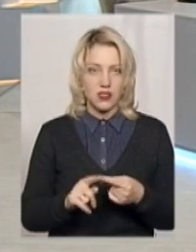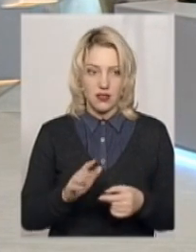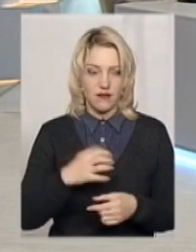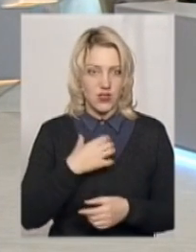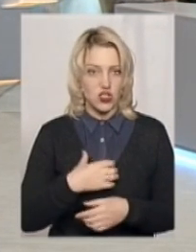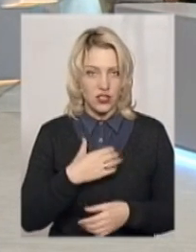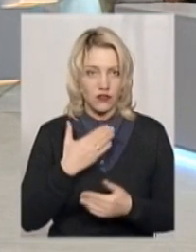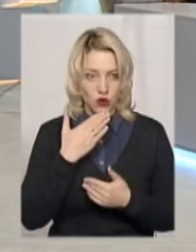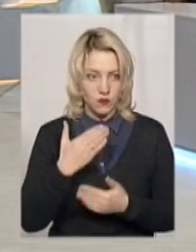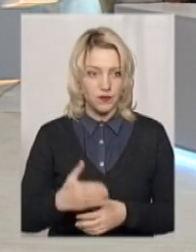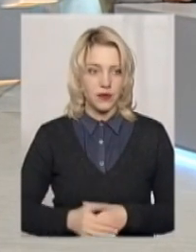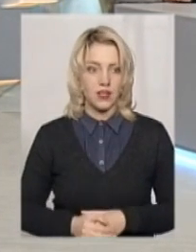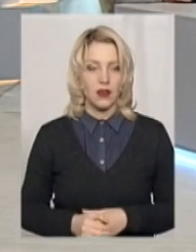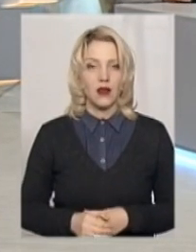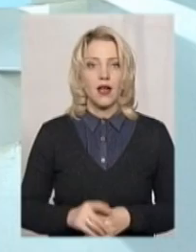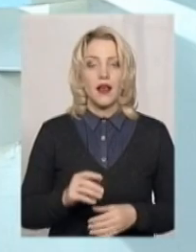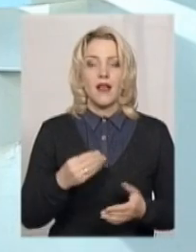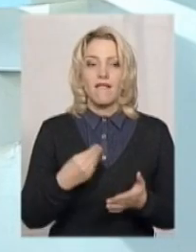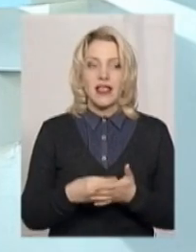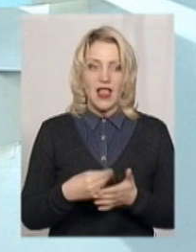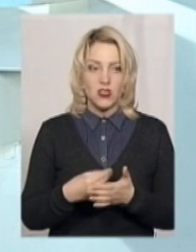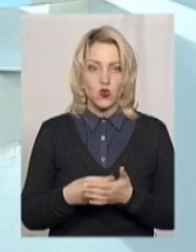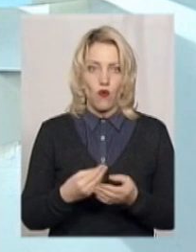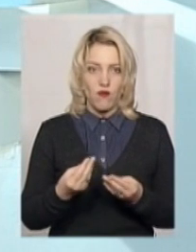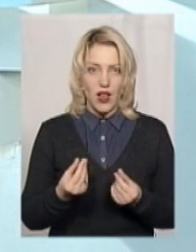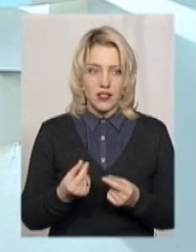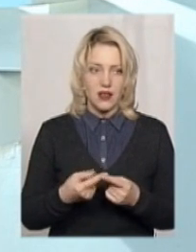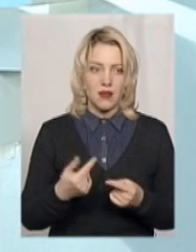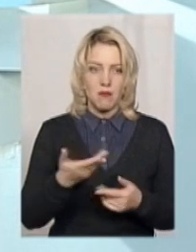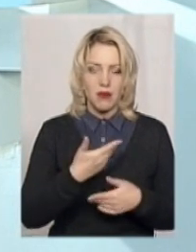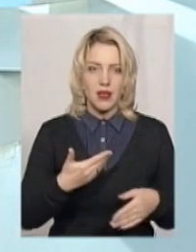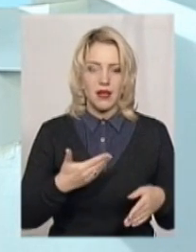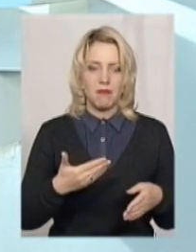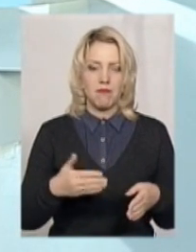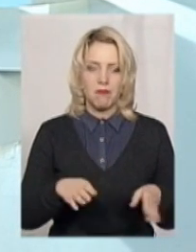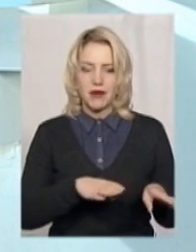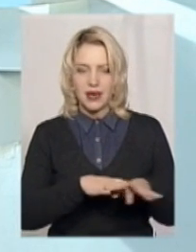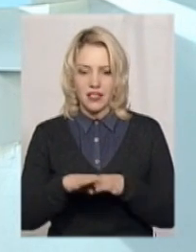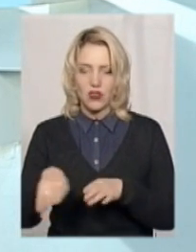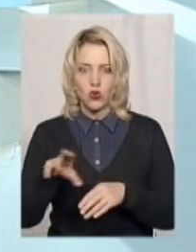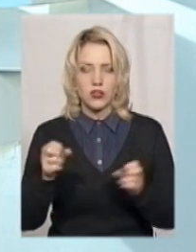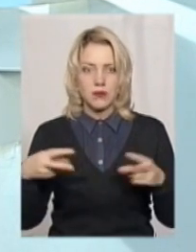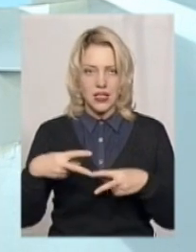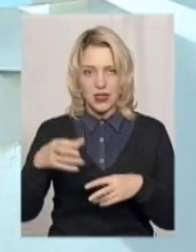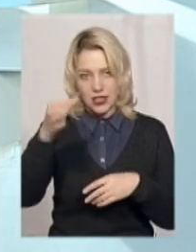маловажливі? Ну, в питаннях фінансування, то ми прирівняні до спеціальних закладів освіти.